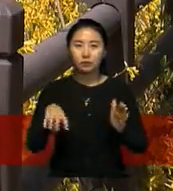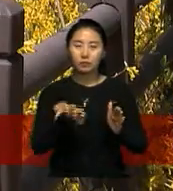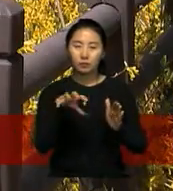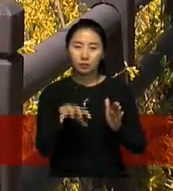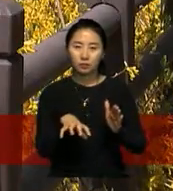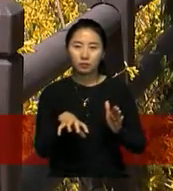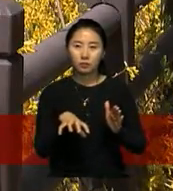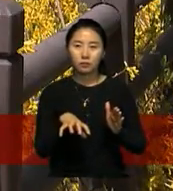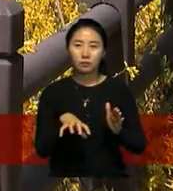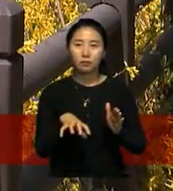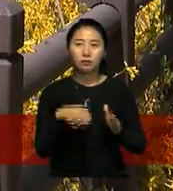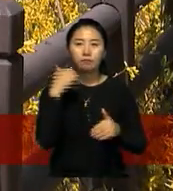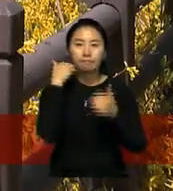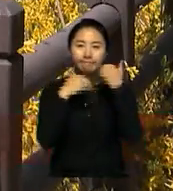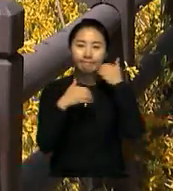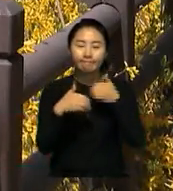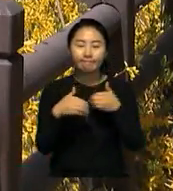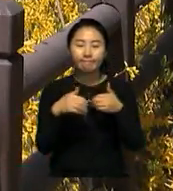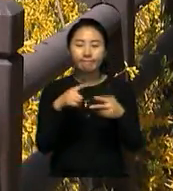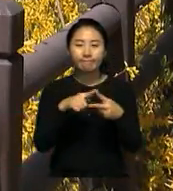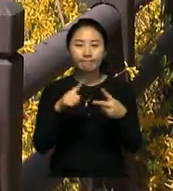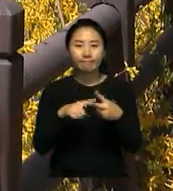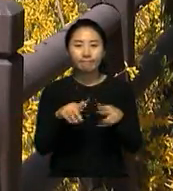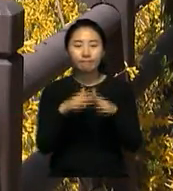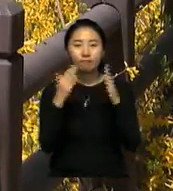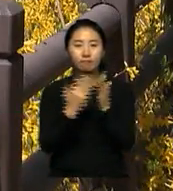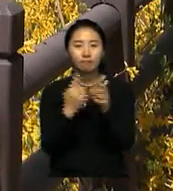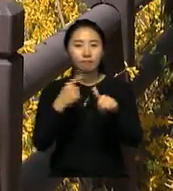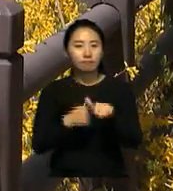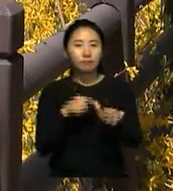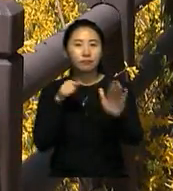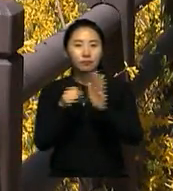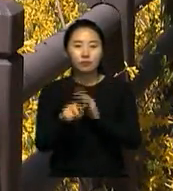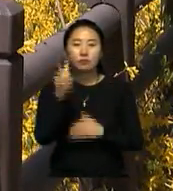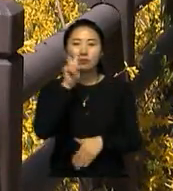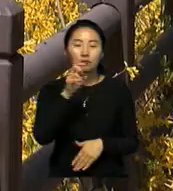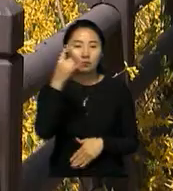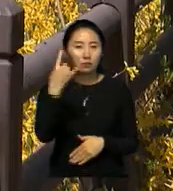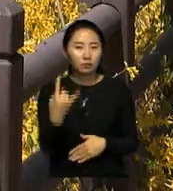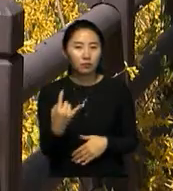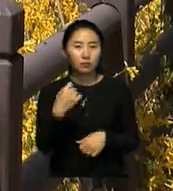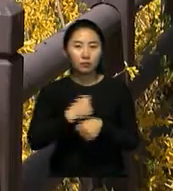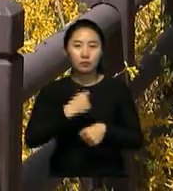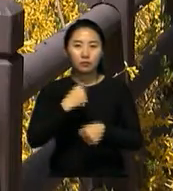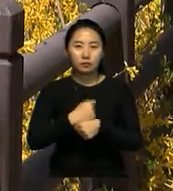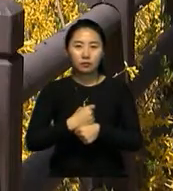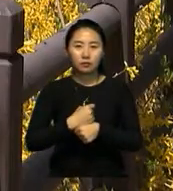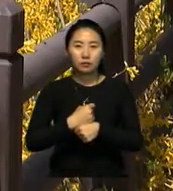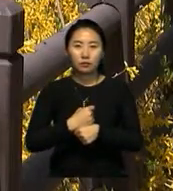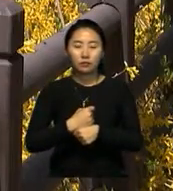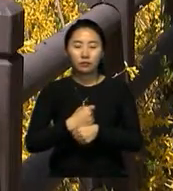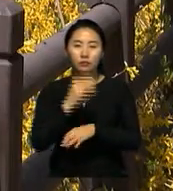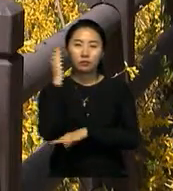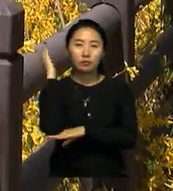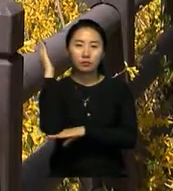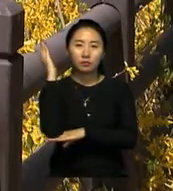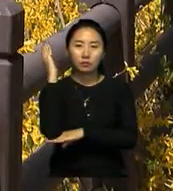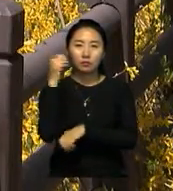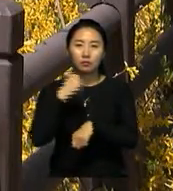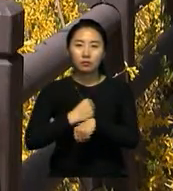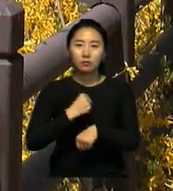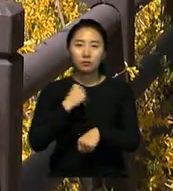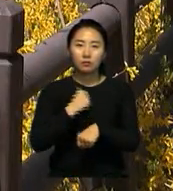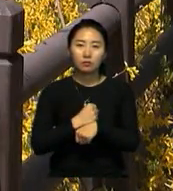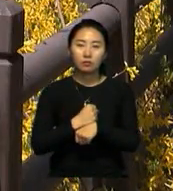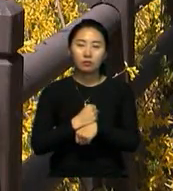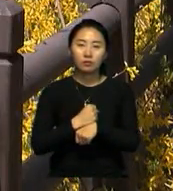이제 누구나 다 자연스럽게 가셔서 거기서 이제 음악회 공연도 하기도 하고 강좌를 하기도